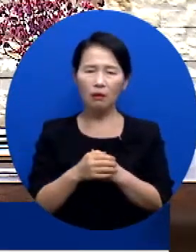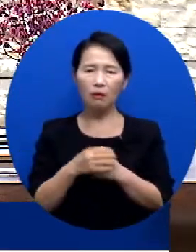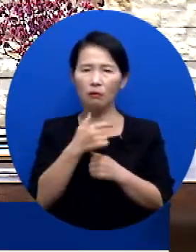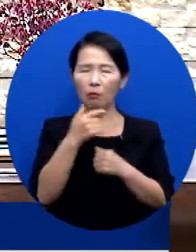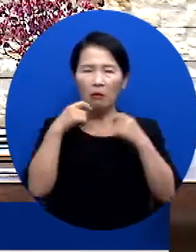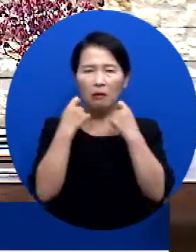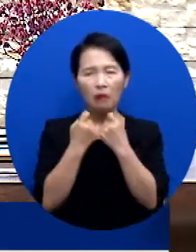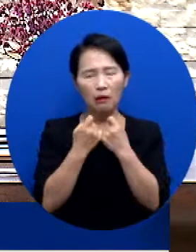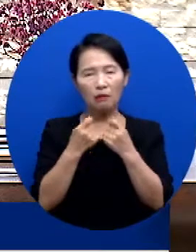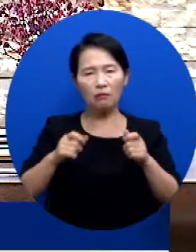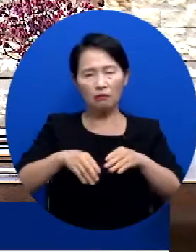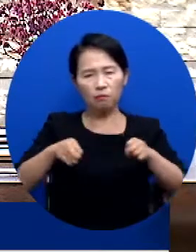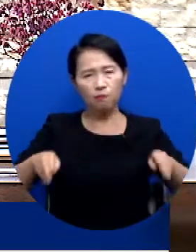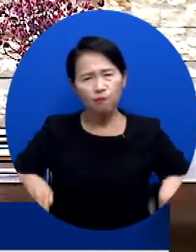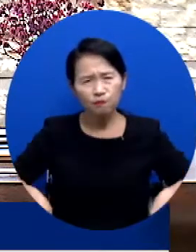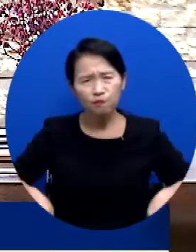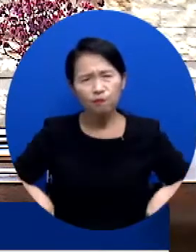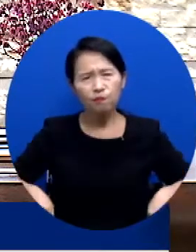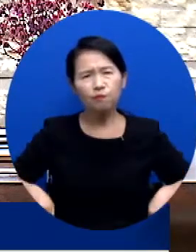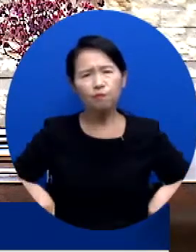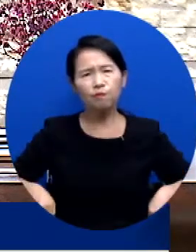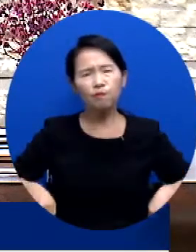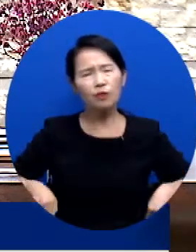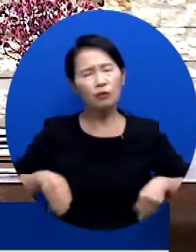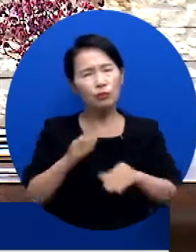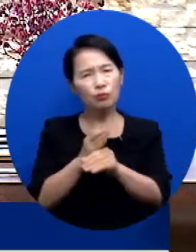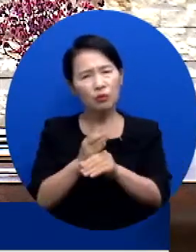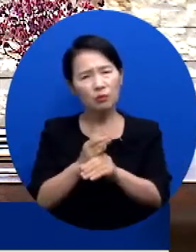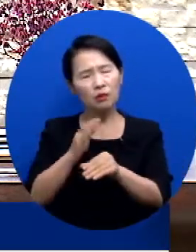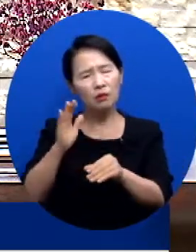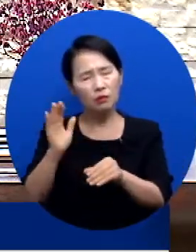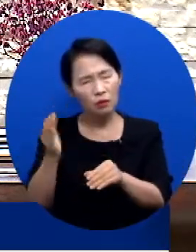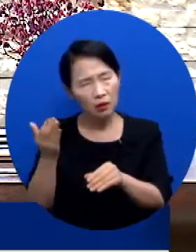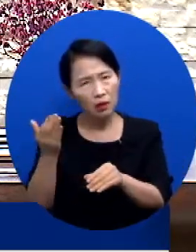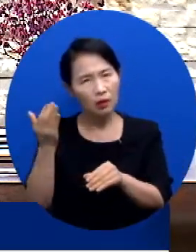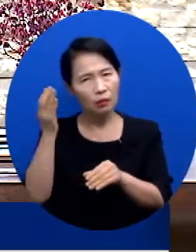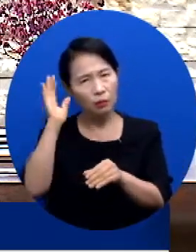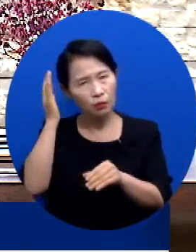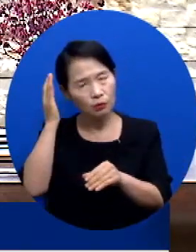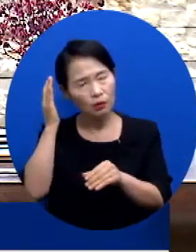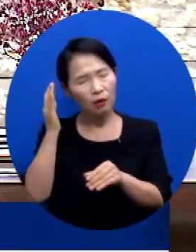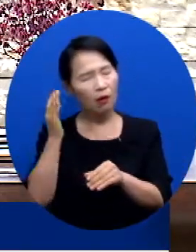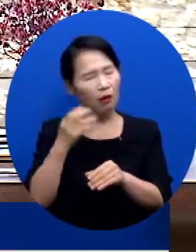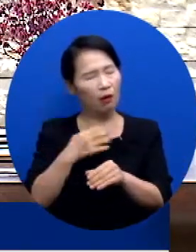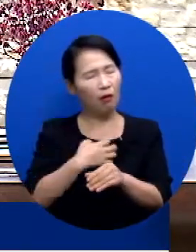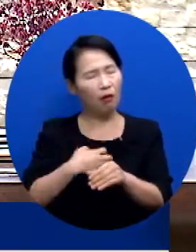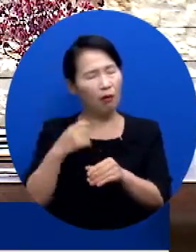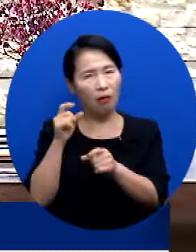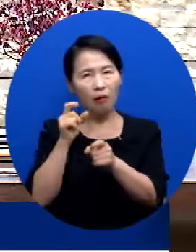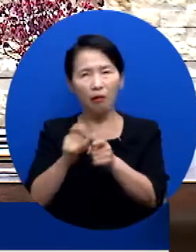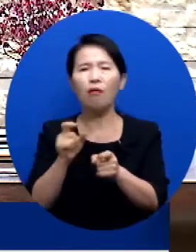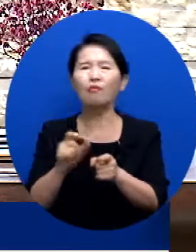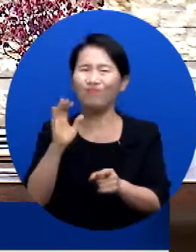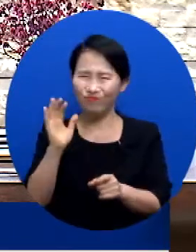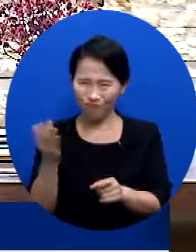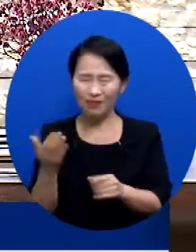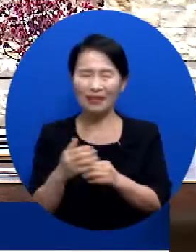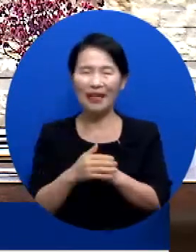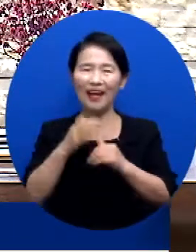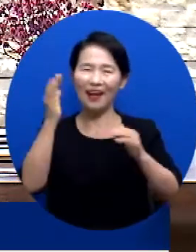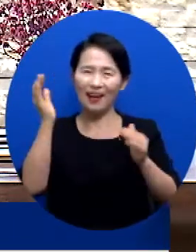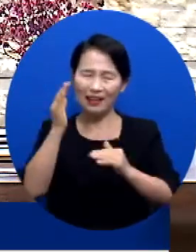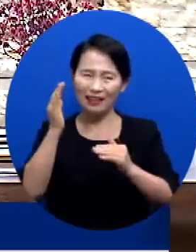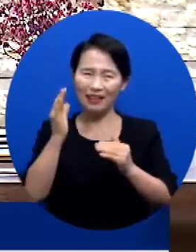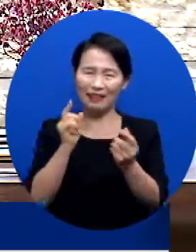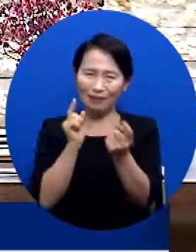개인주의화 되어져가는 그런 현실이 될 수도 있겠다. 그래서 고뇌가 참 많아요. 정말 그들하고 함께 대화를 나눌